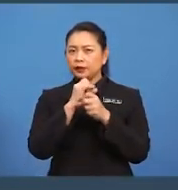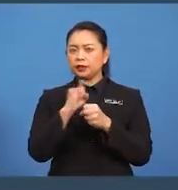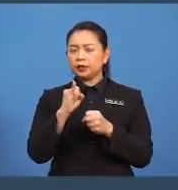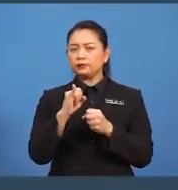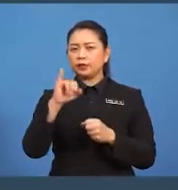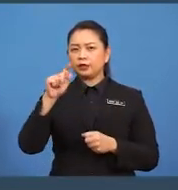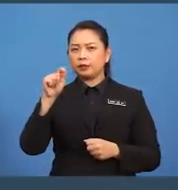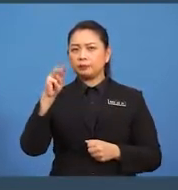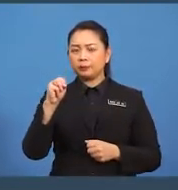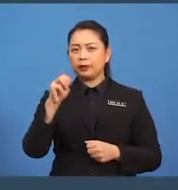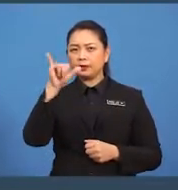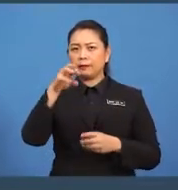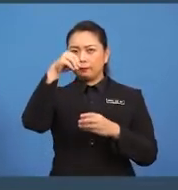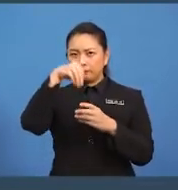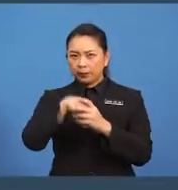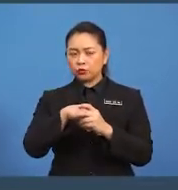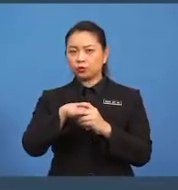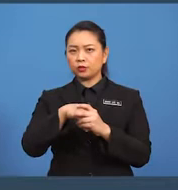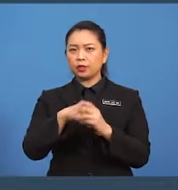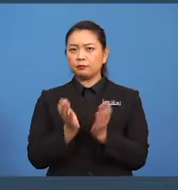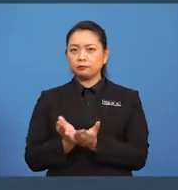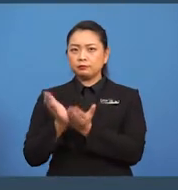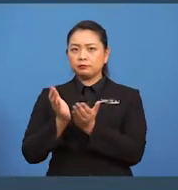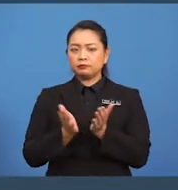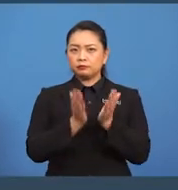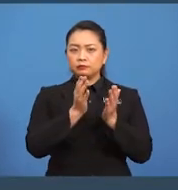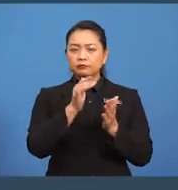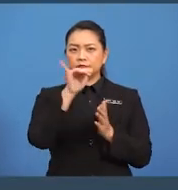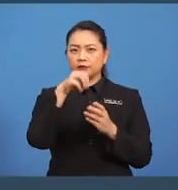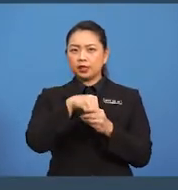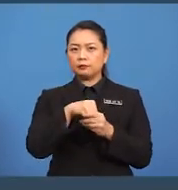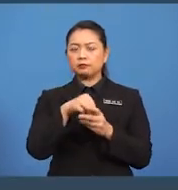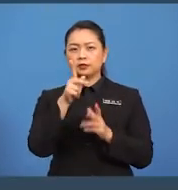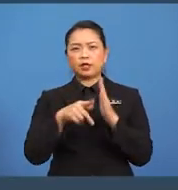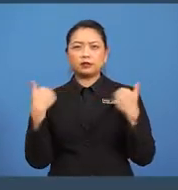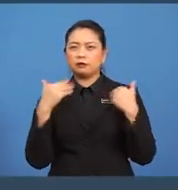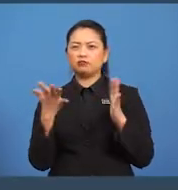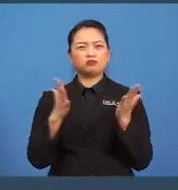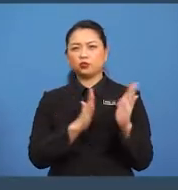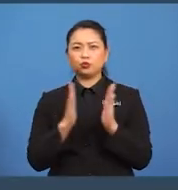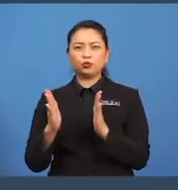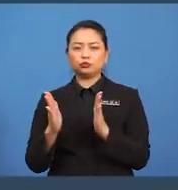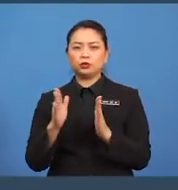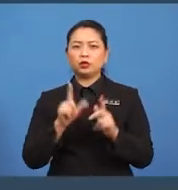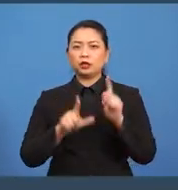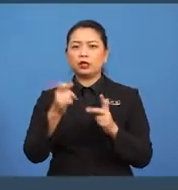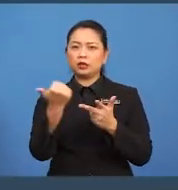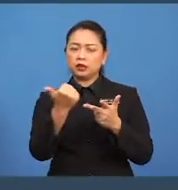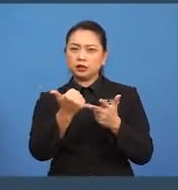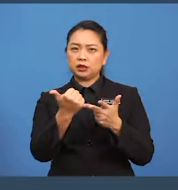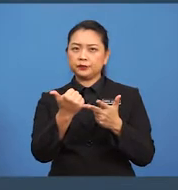bahawa item-item yang masuk ke dalam baldi berada dalam keadaan tidak tersusun. Langkah